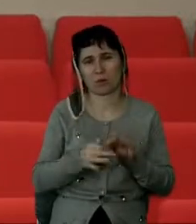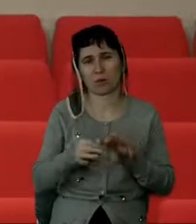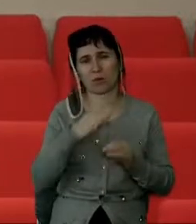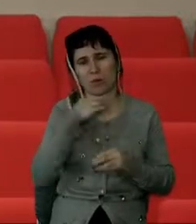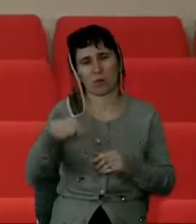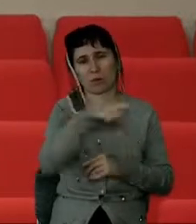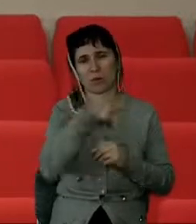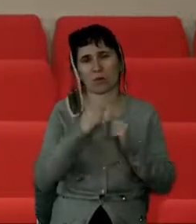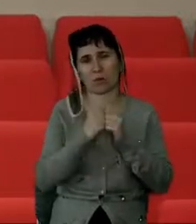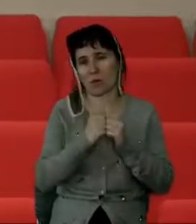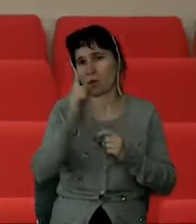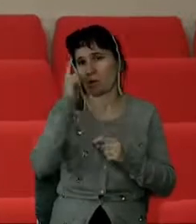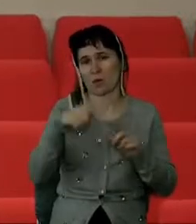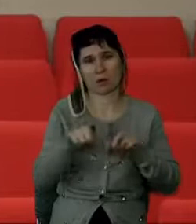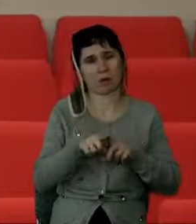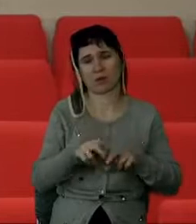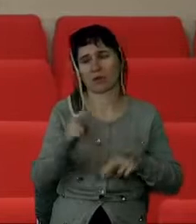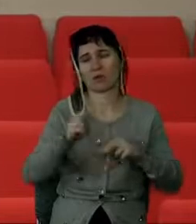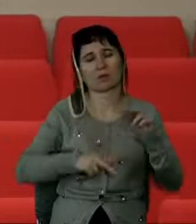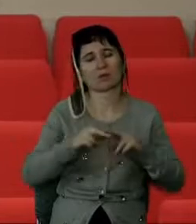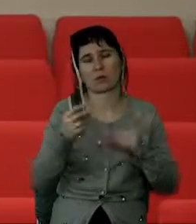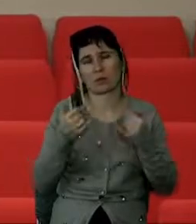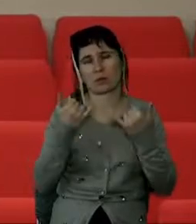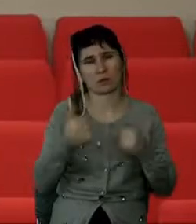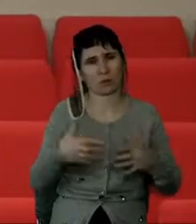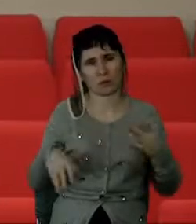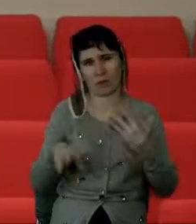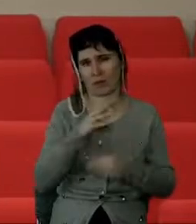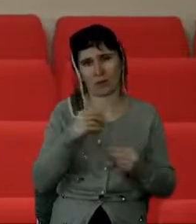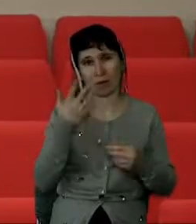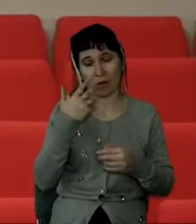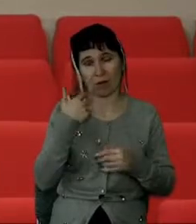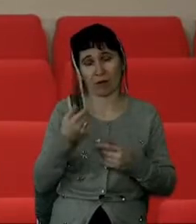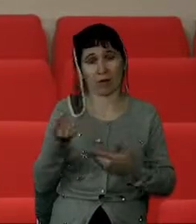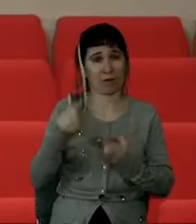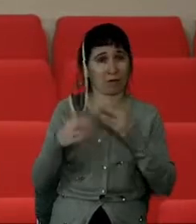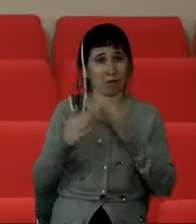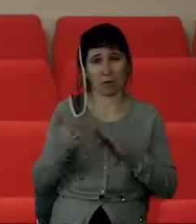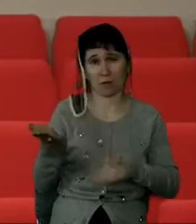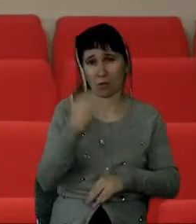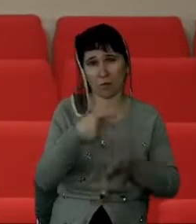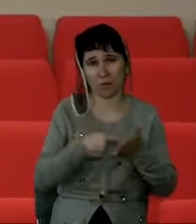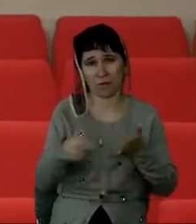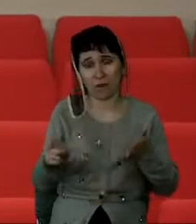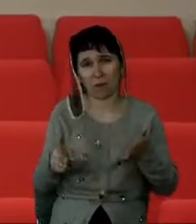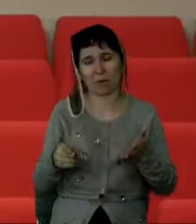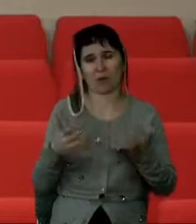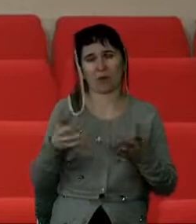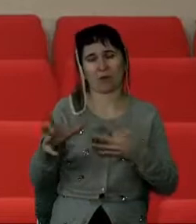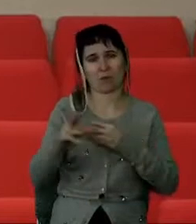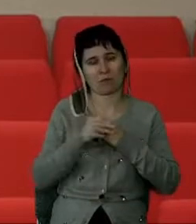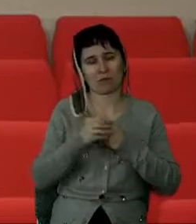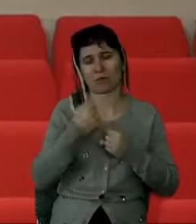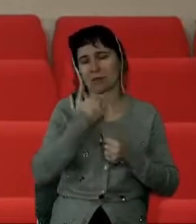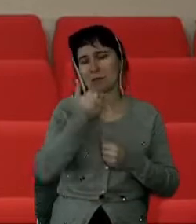все влаштував там в лікарні, що потім, коли моя дружина повернулася, і у нас було